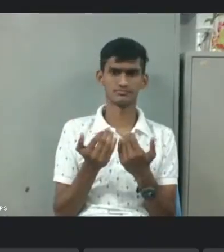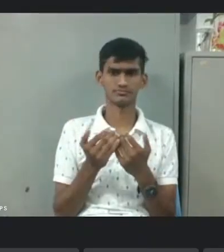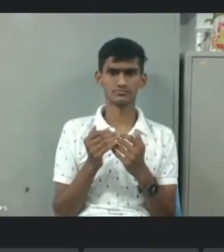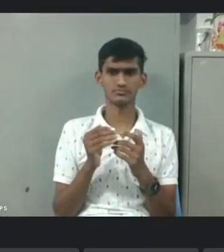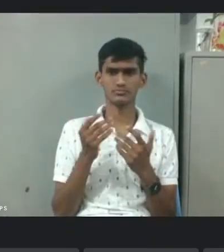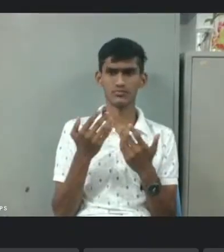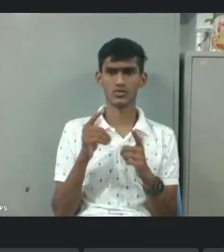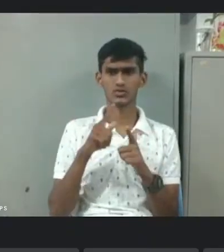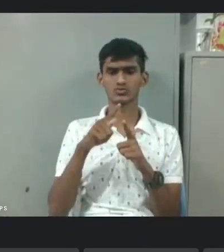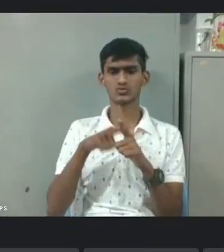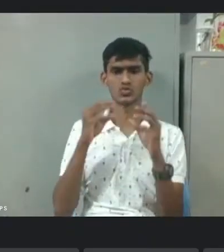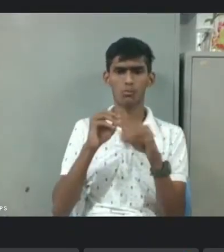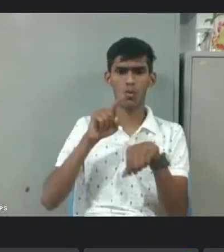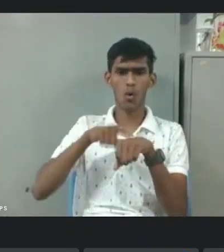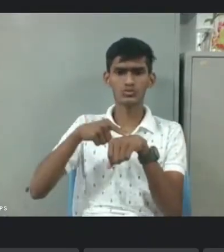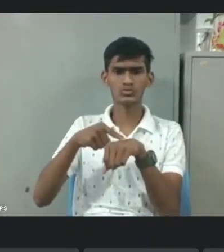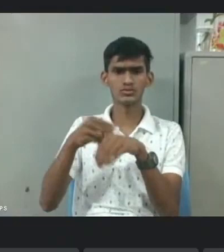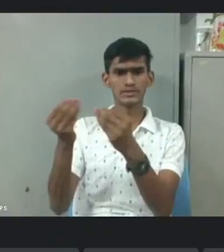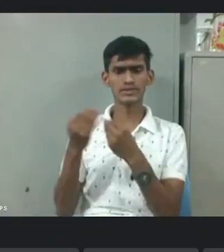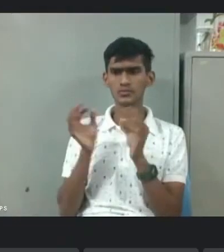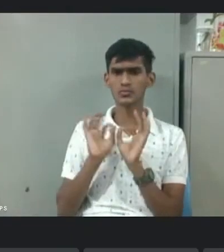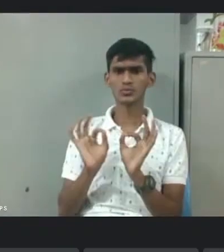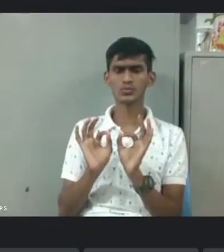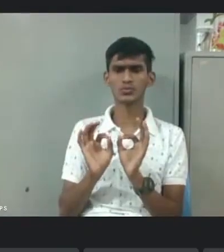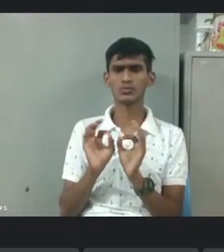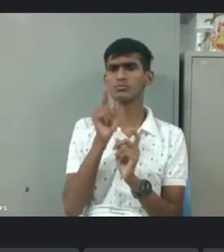ജോലി സാധ്യതകൾ പലപ്പോഴും കിട്ടുന്നില്ല എന്നുള്ള പേരിൽ ഒരു